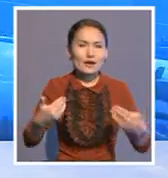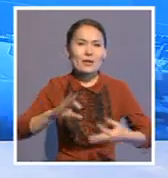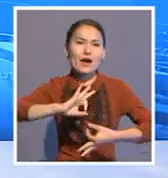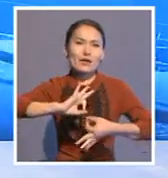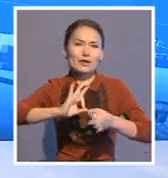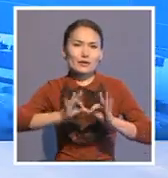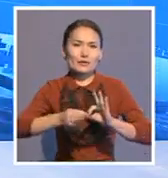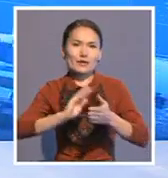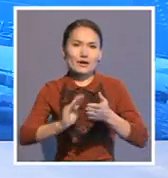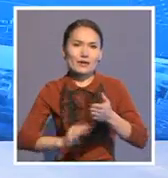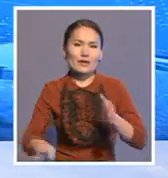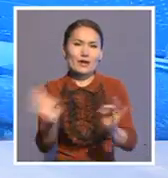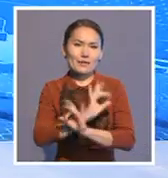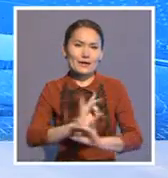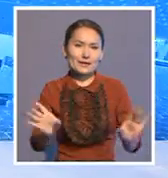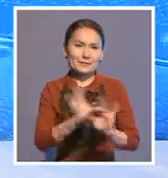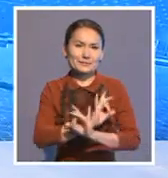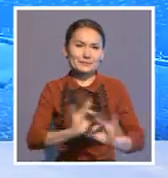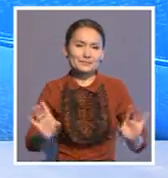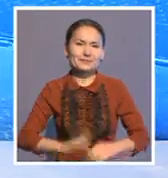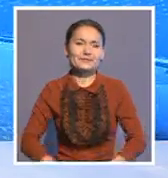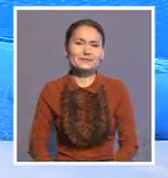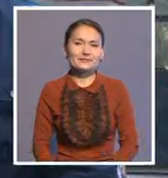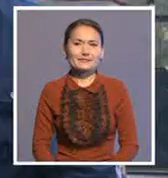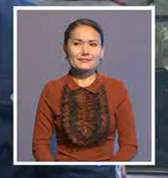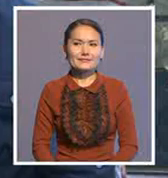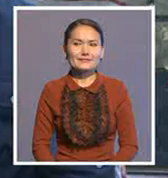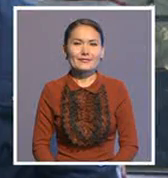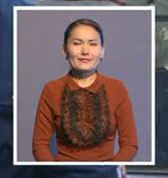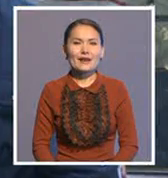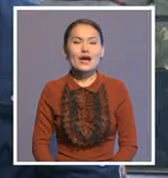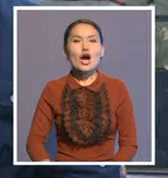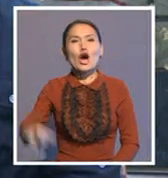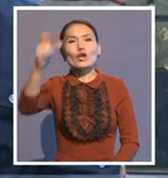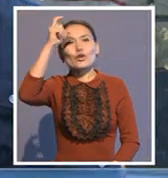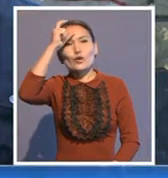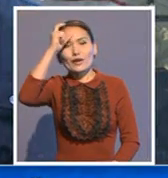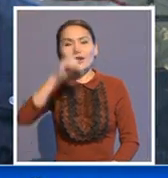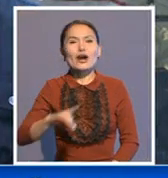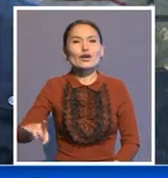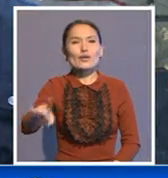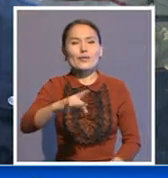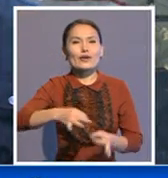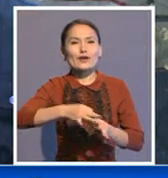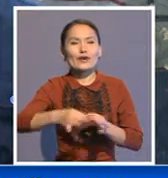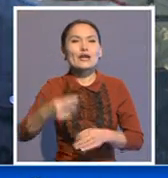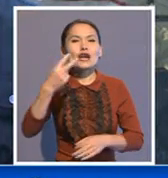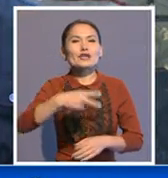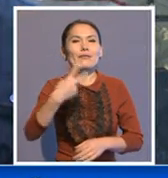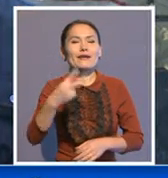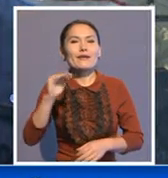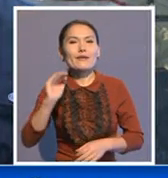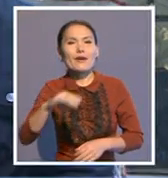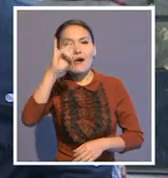Толығырақ Түркиядағы меншікті тілшіміз Бақытжан Омаров тарқатады. Конья қаласында 20-ға жуық қазақ отбасы тұрады. Тәуелсіздік мерекесіне орай олар